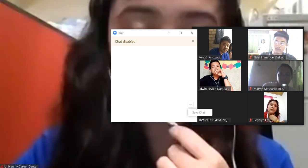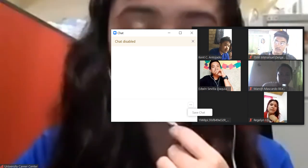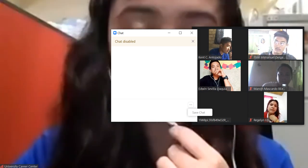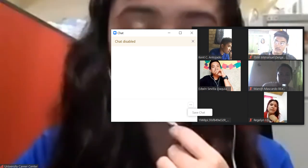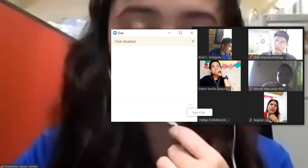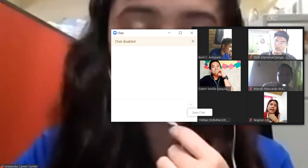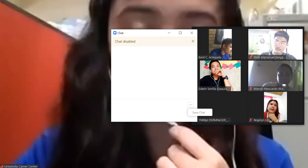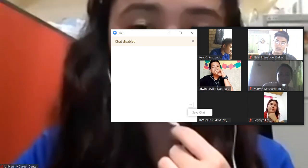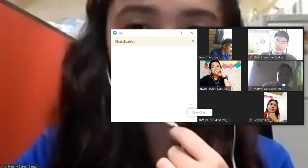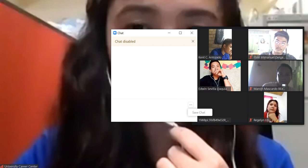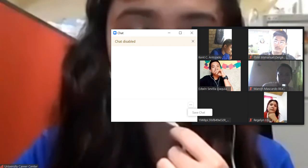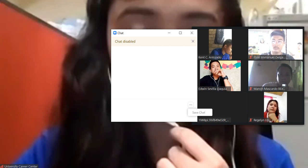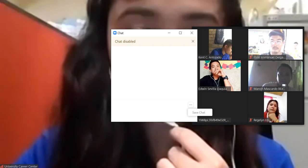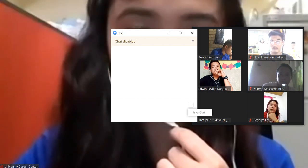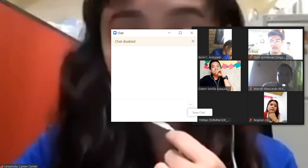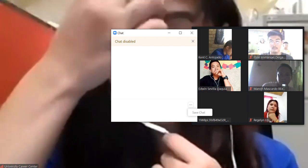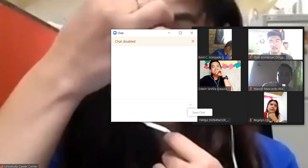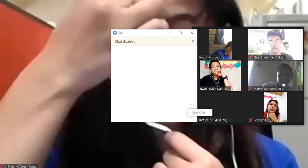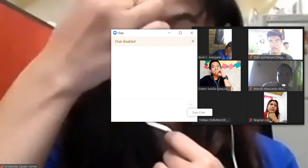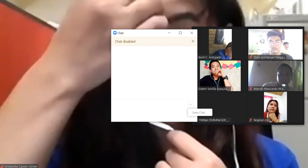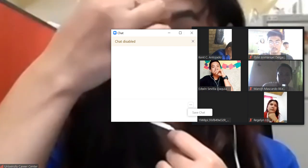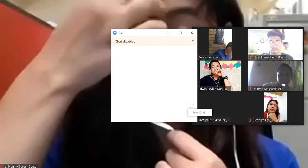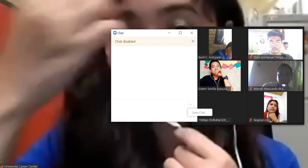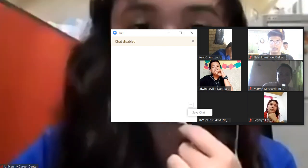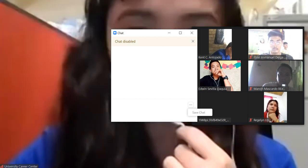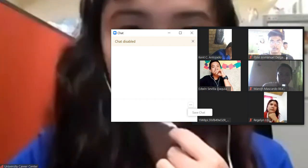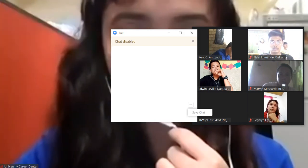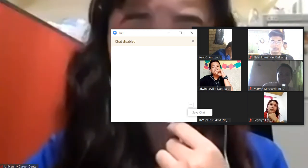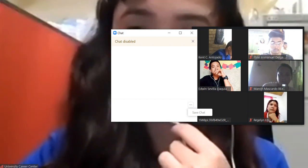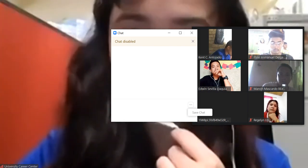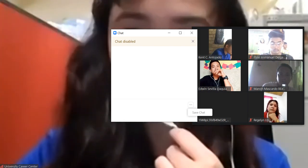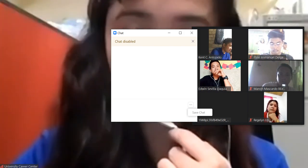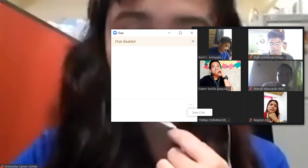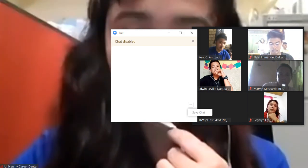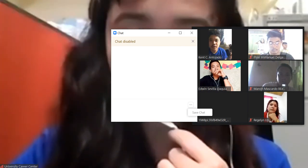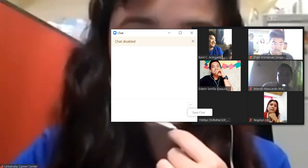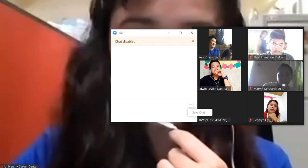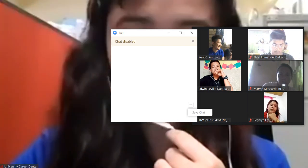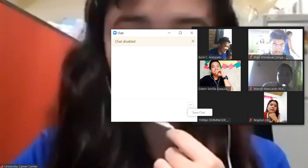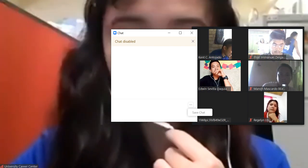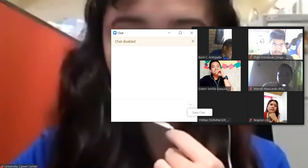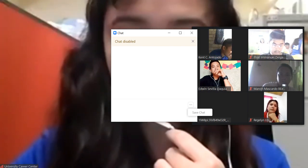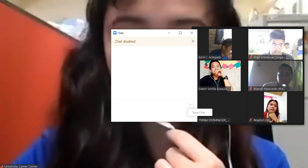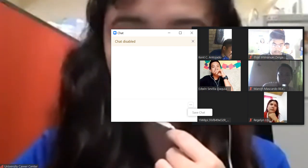ng monitor at if kin sa mga mo request nga musulod sa room.